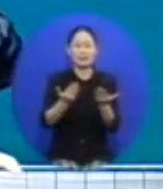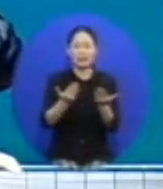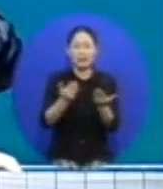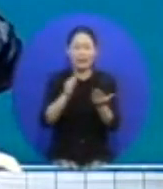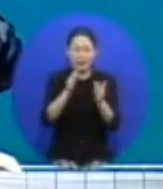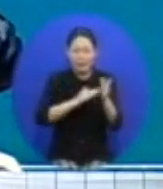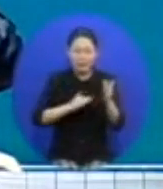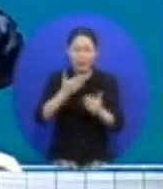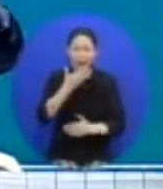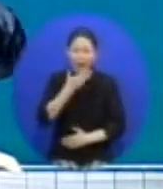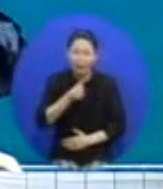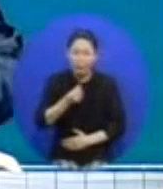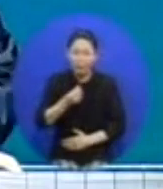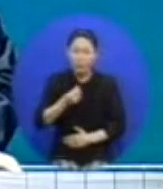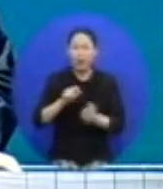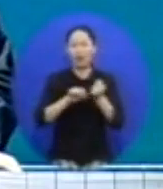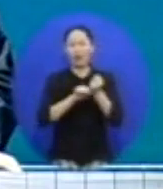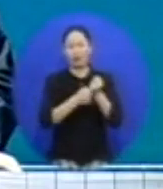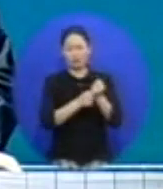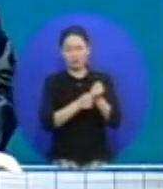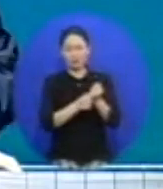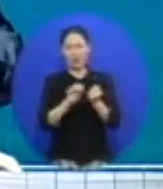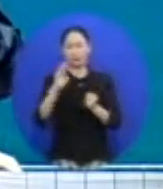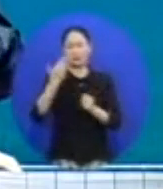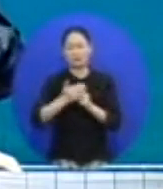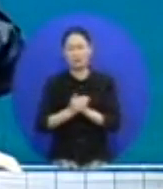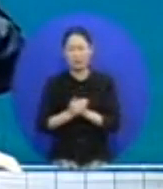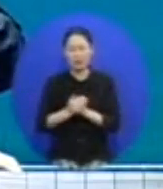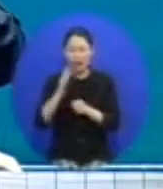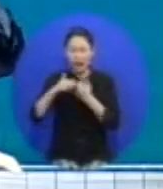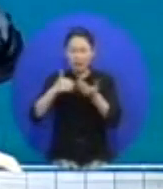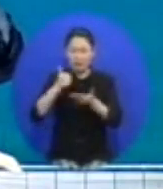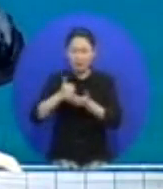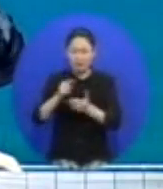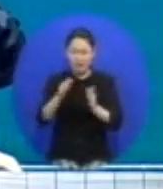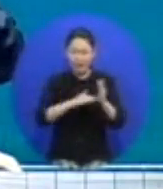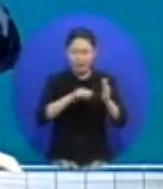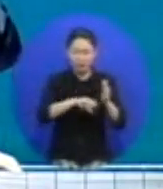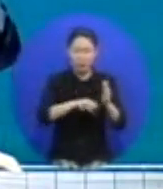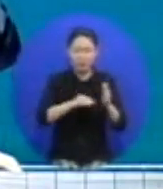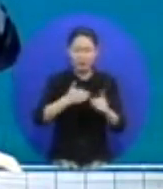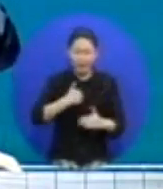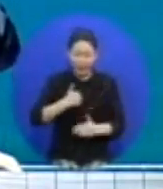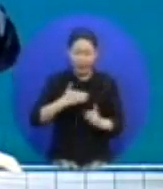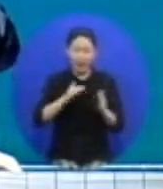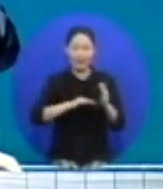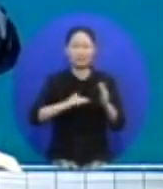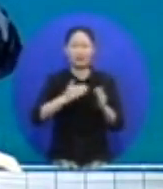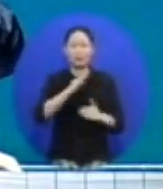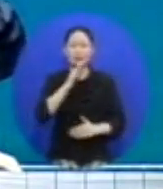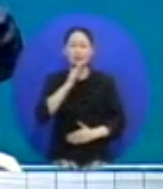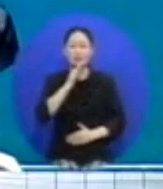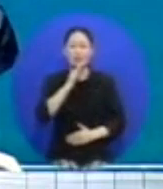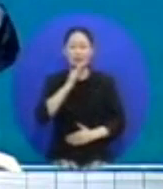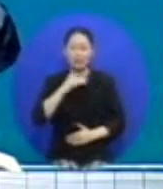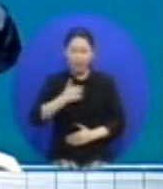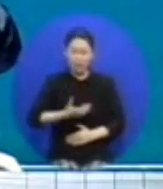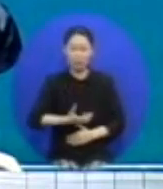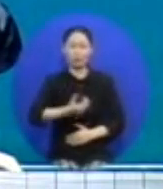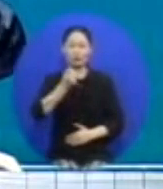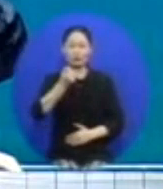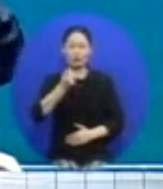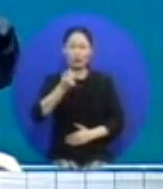가정에 행복의 열쇠 가능 거에요 하나님이 이 가정은 내 가정이 구나 내 소유